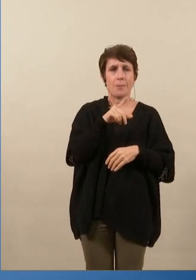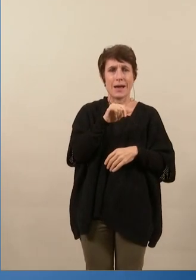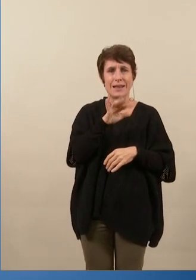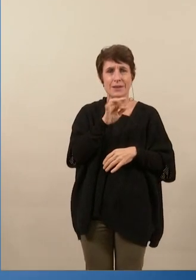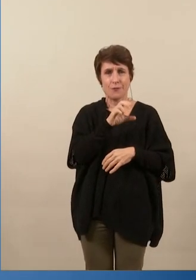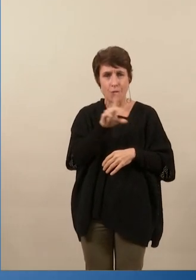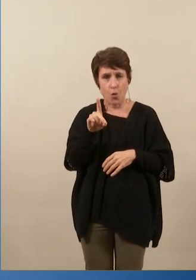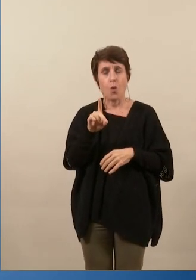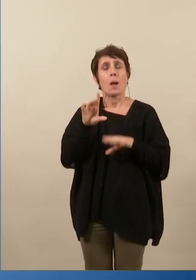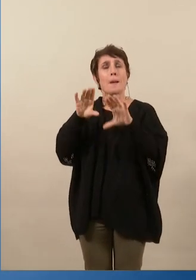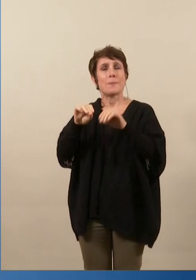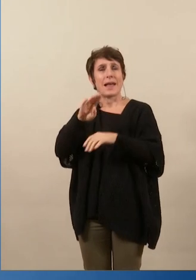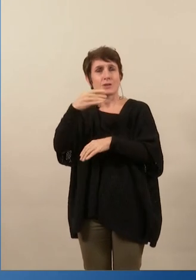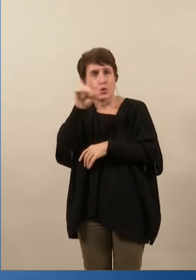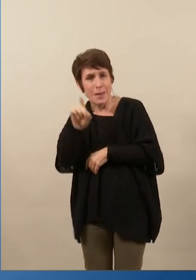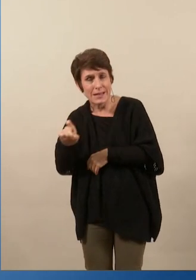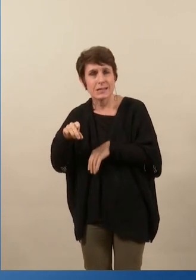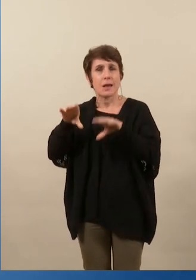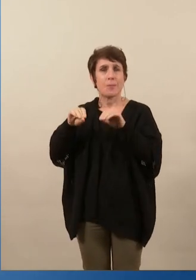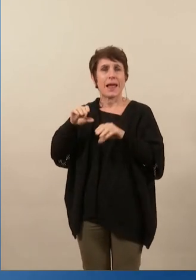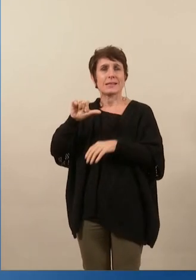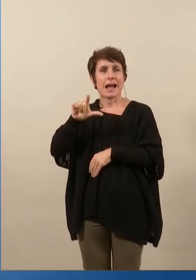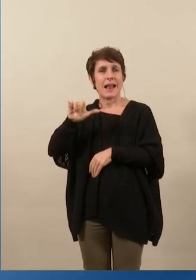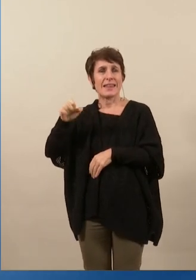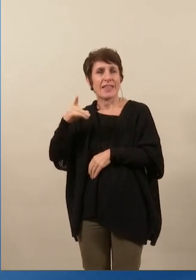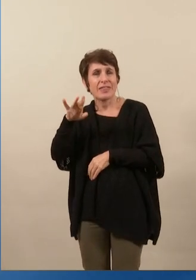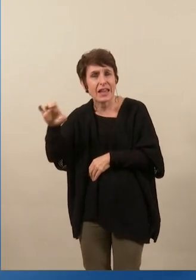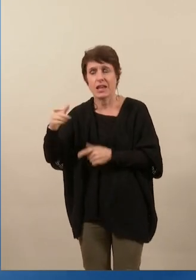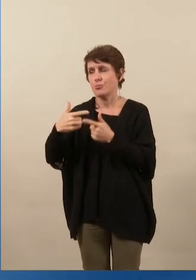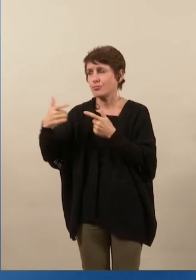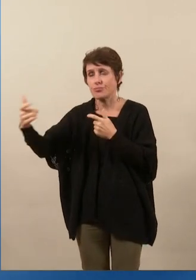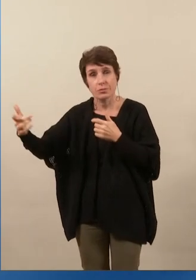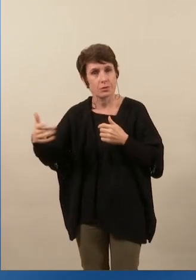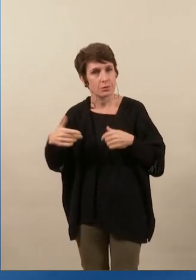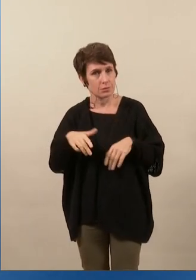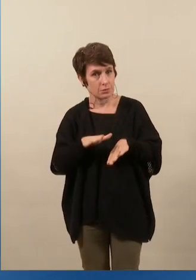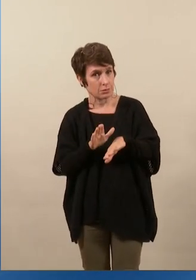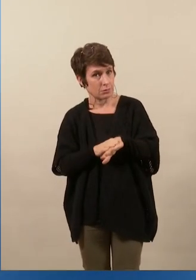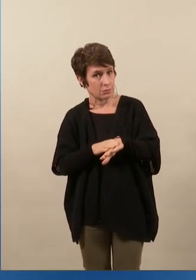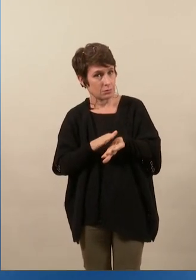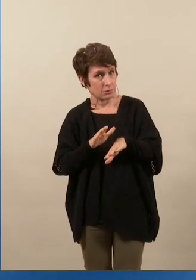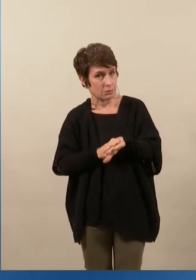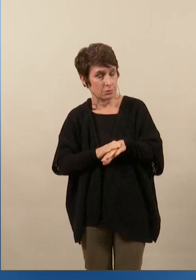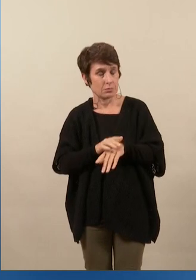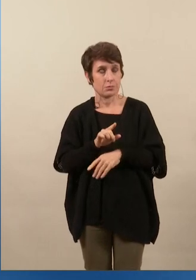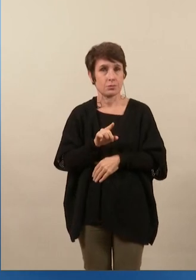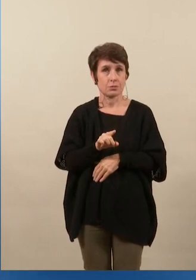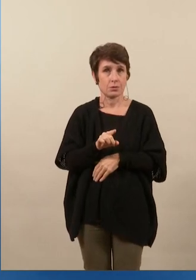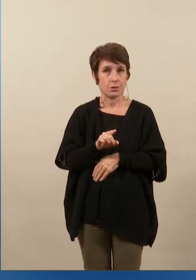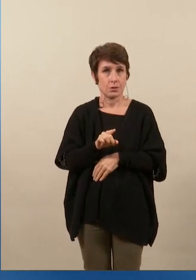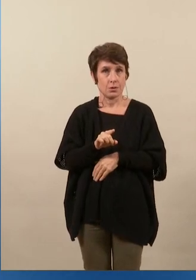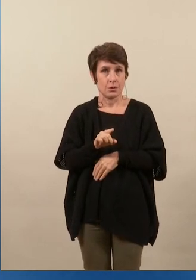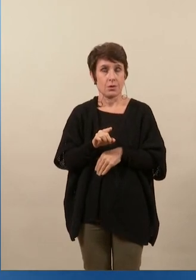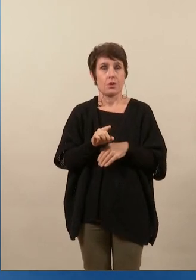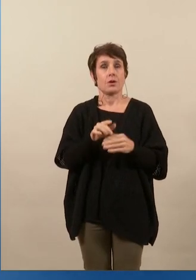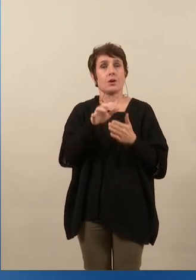de MESS place àand je vous rappellerai juste quand même monsieur le Maire la justification rendu acte